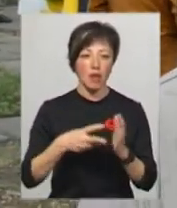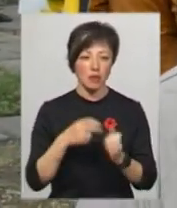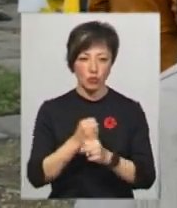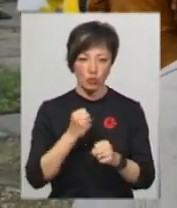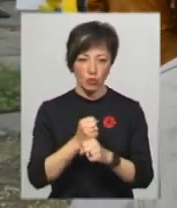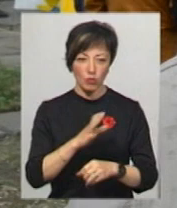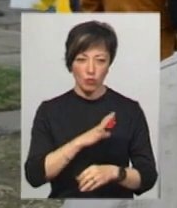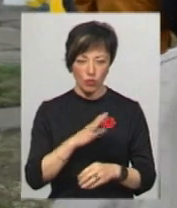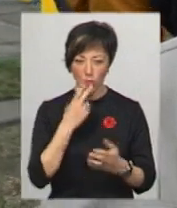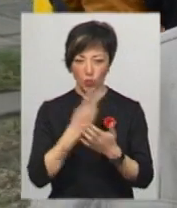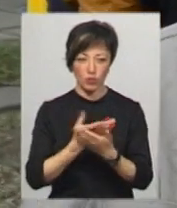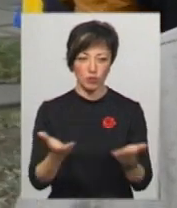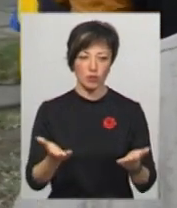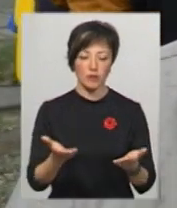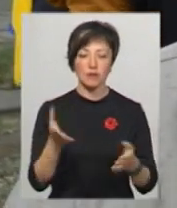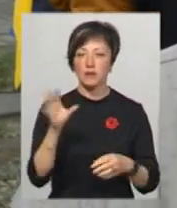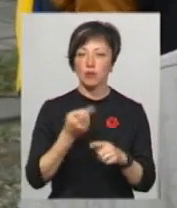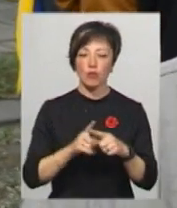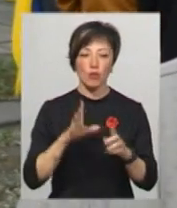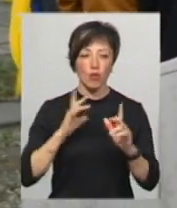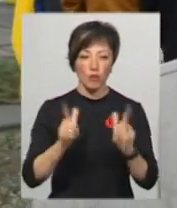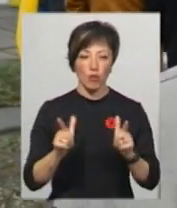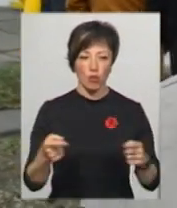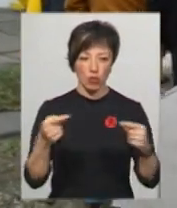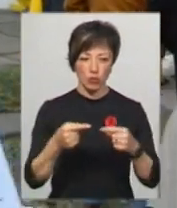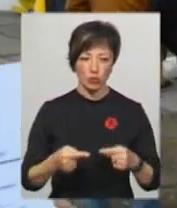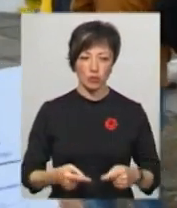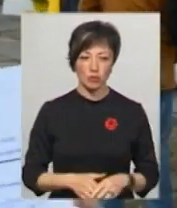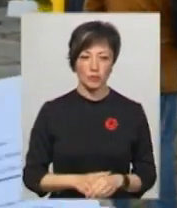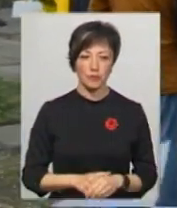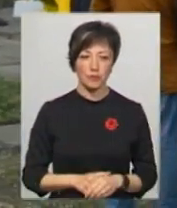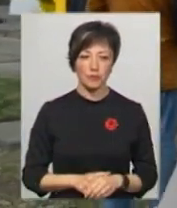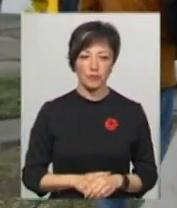зроблений. Можу продемонструвати. Все було согласовано. Бачите, от.